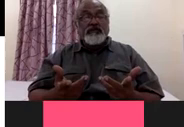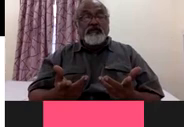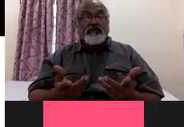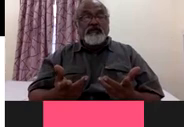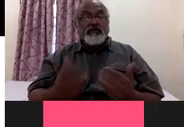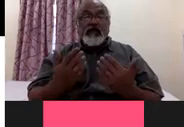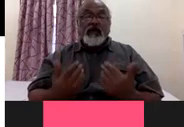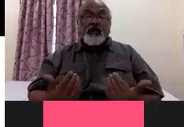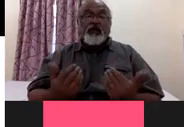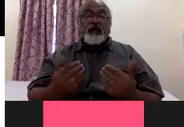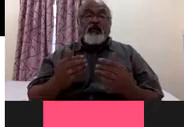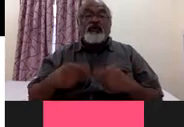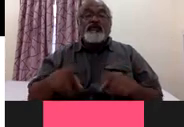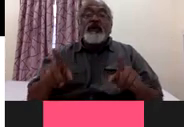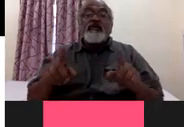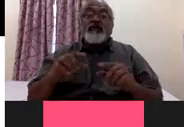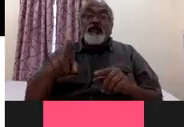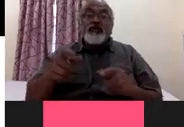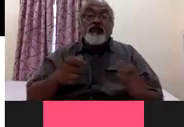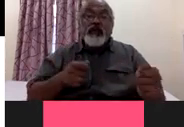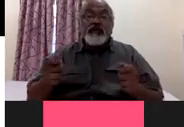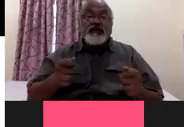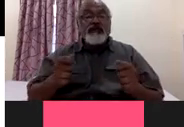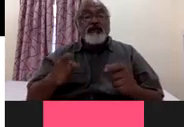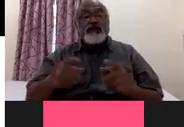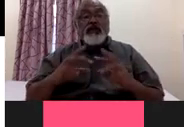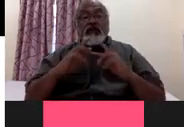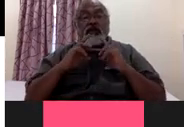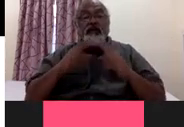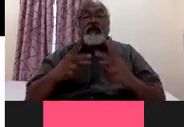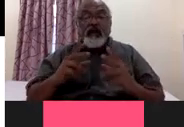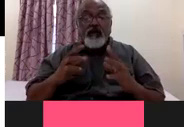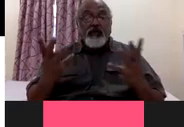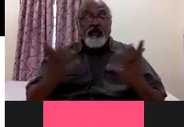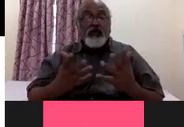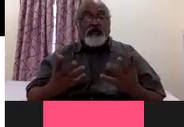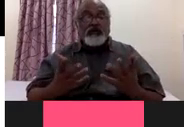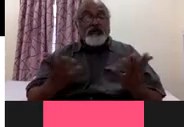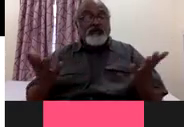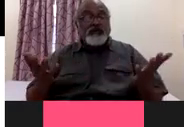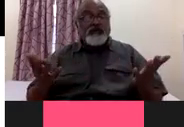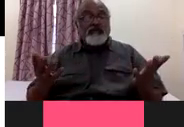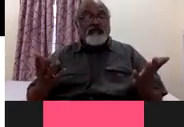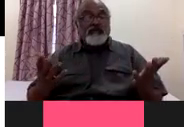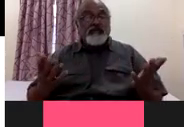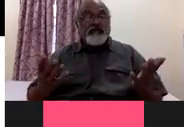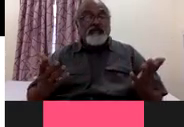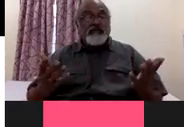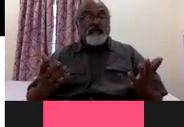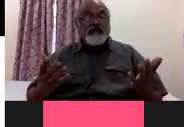So आप manager हो. So how will you proceed with the discussion?